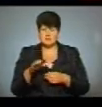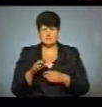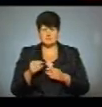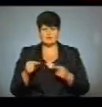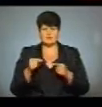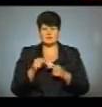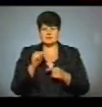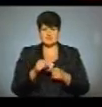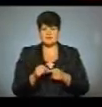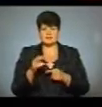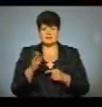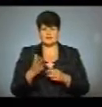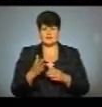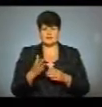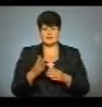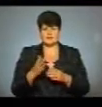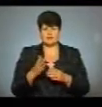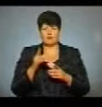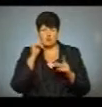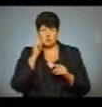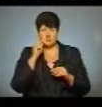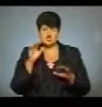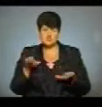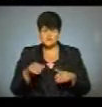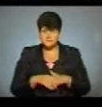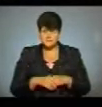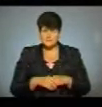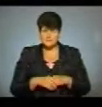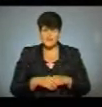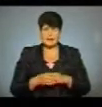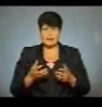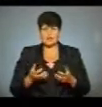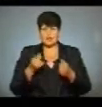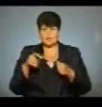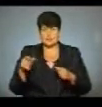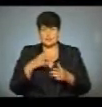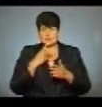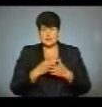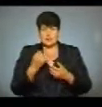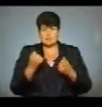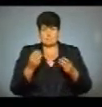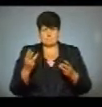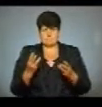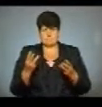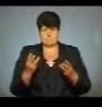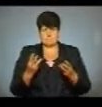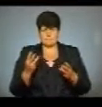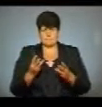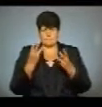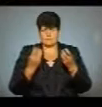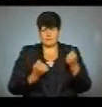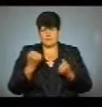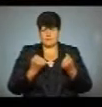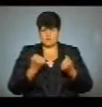є в бджіл-розвідниць. Рятувальники виставили на форумі пожежний автомобіль. Діти можуть посидіти за кермом